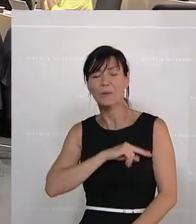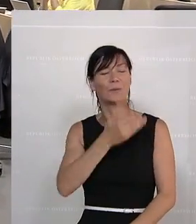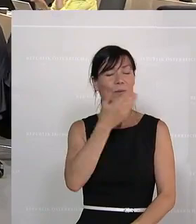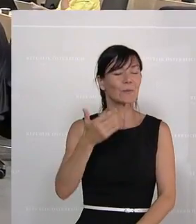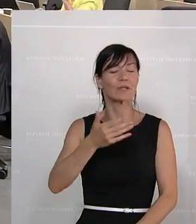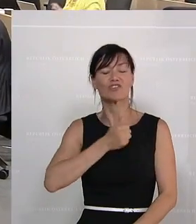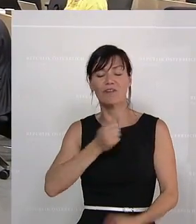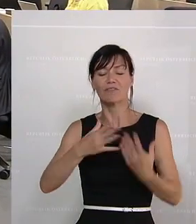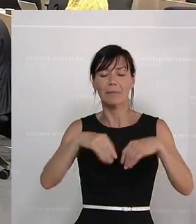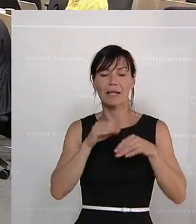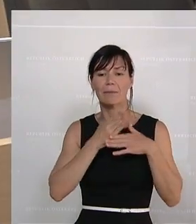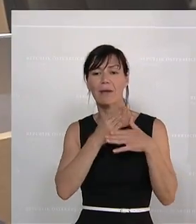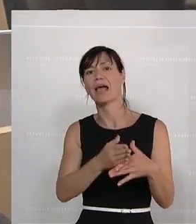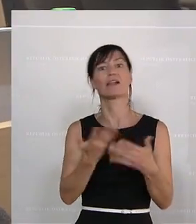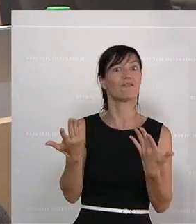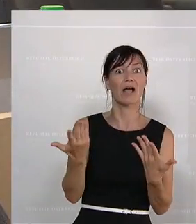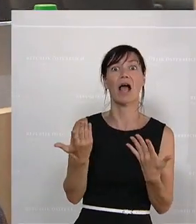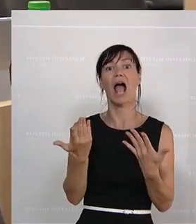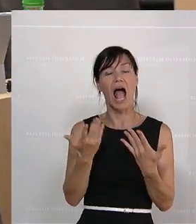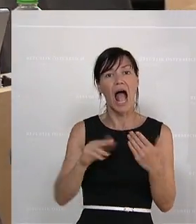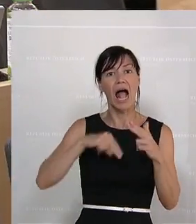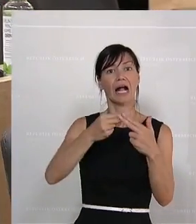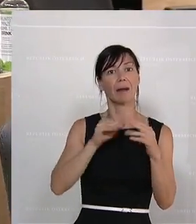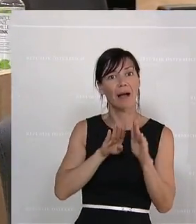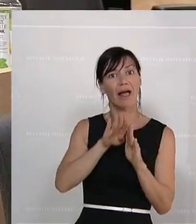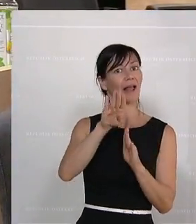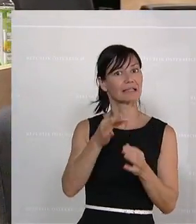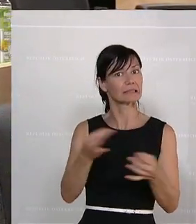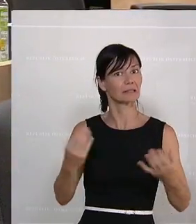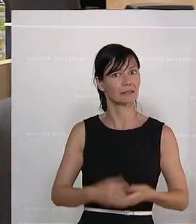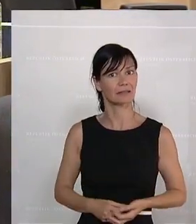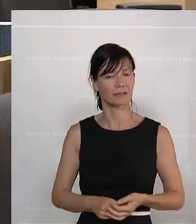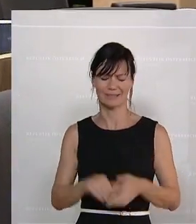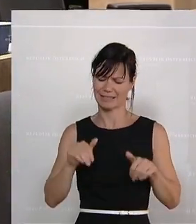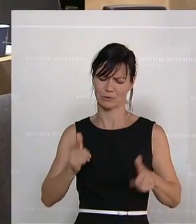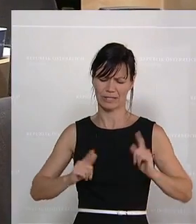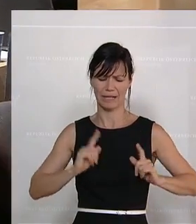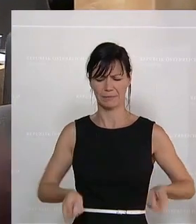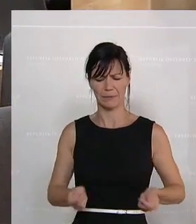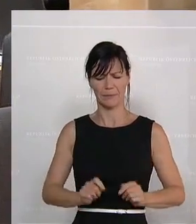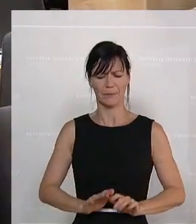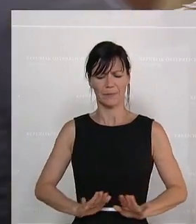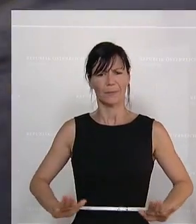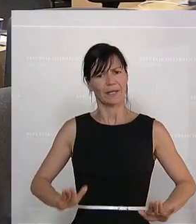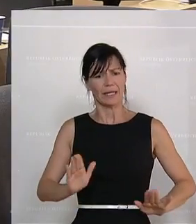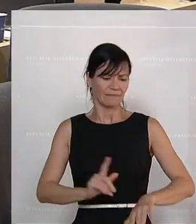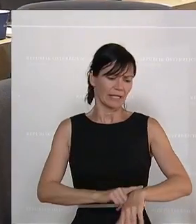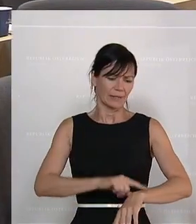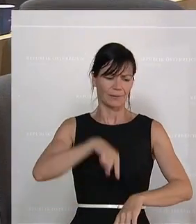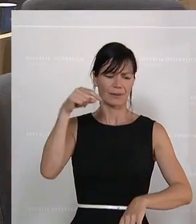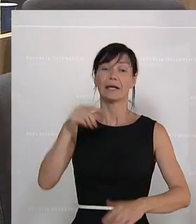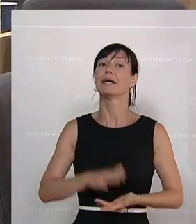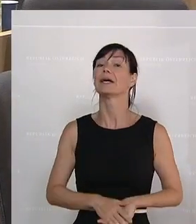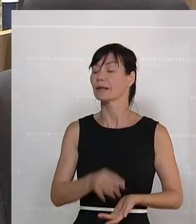familienbeihilfe ich möchte also ich muss langsam zum schluss kommen weil meine redezeit ich leider schon lange aus meine